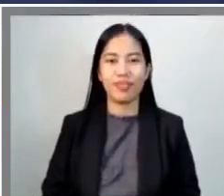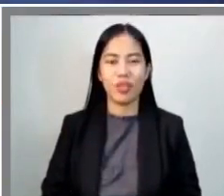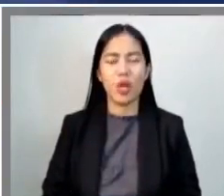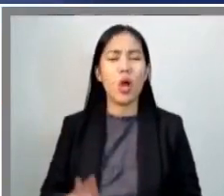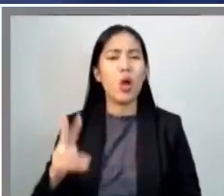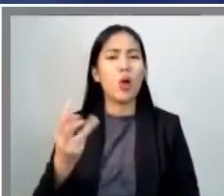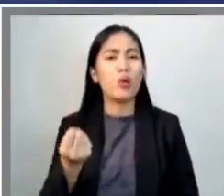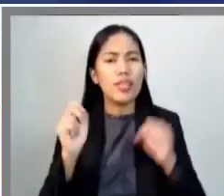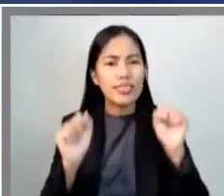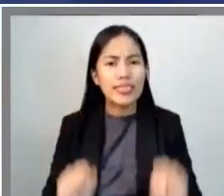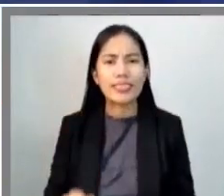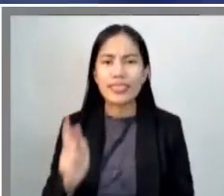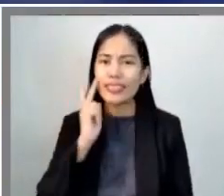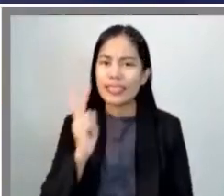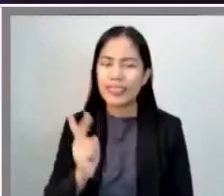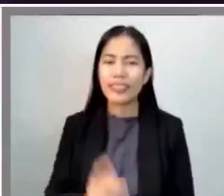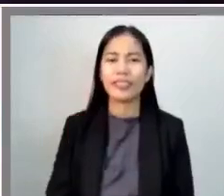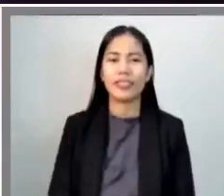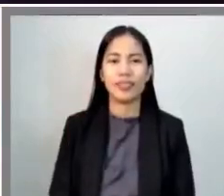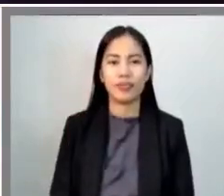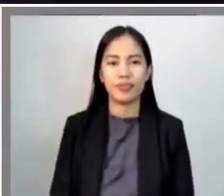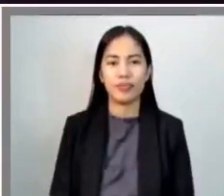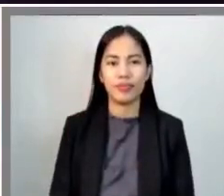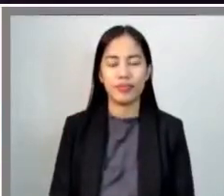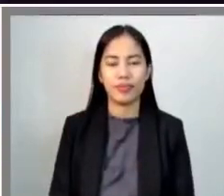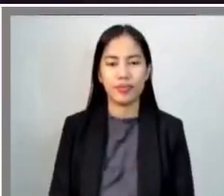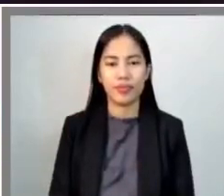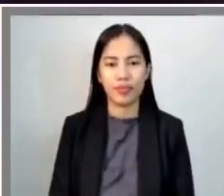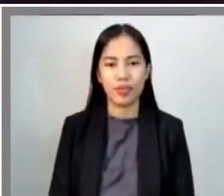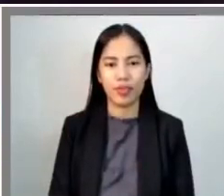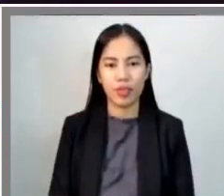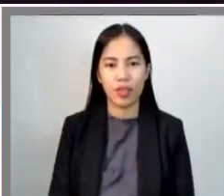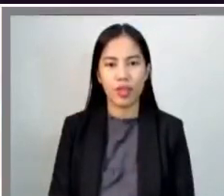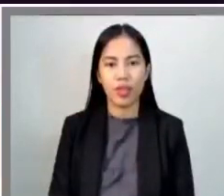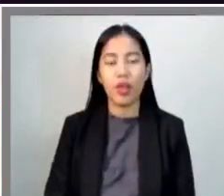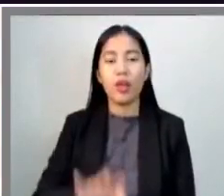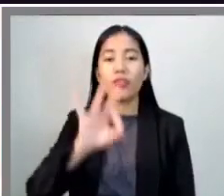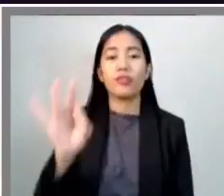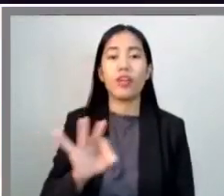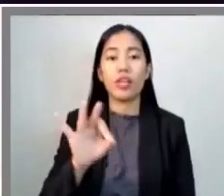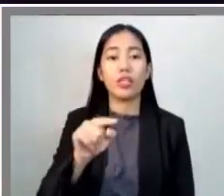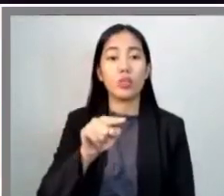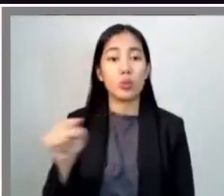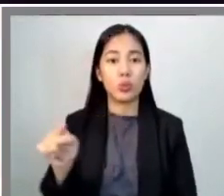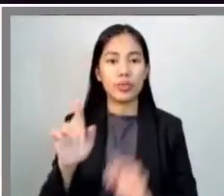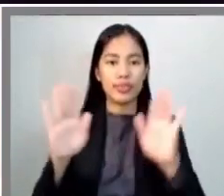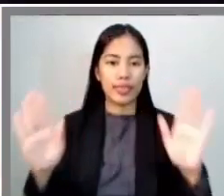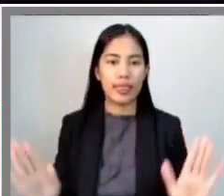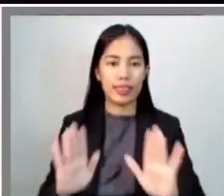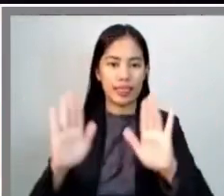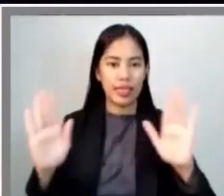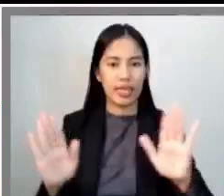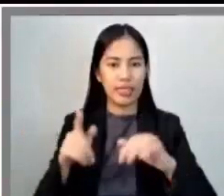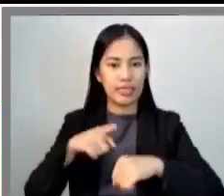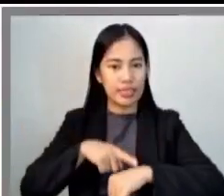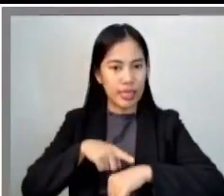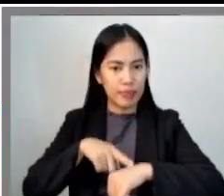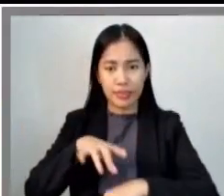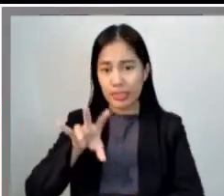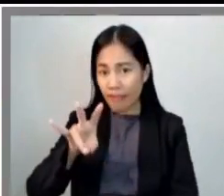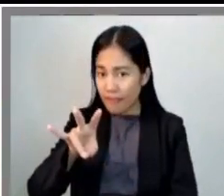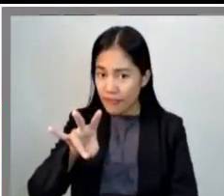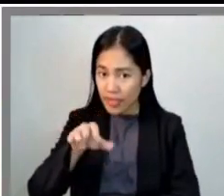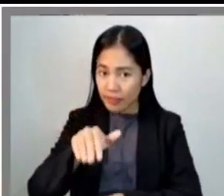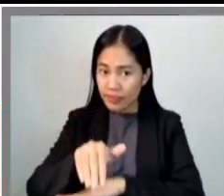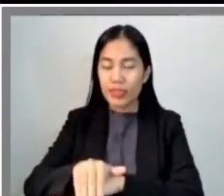sound and light show pala siya. Oo, tuwing Biyernes daw hanggang Linggo. Ha? 7? Ano ba yan? 7 p.m. onwards. Ayun.